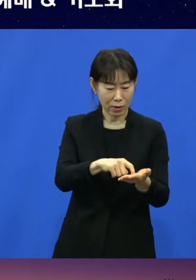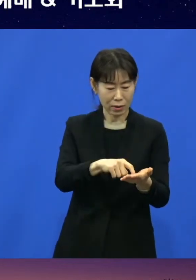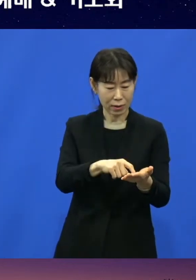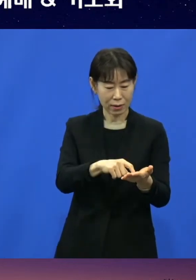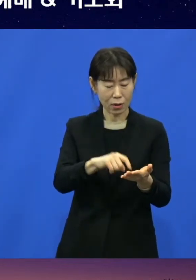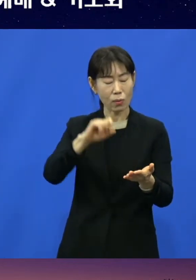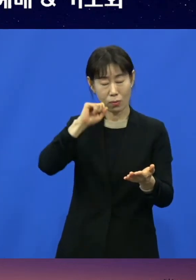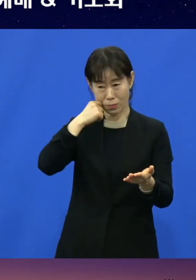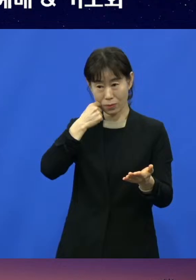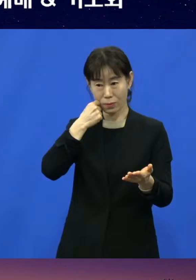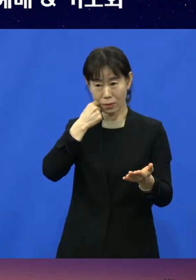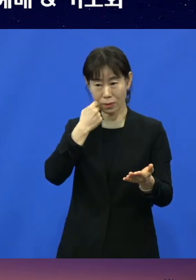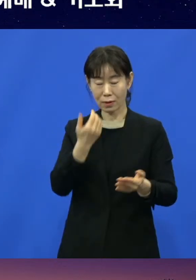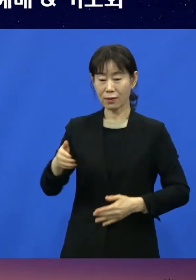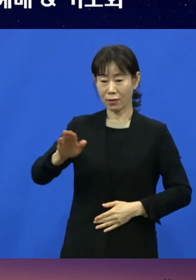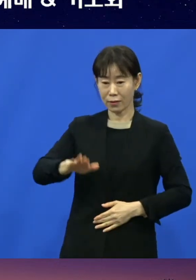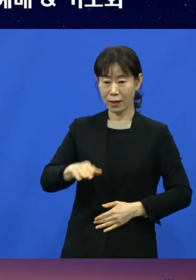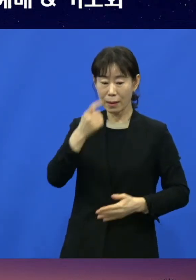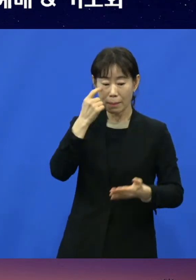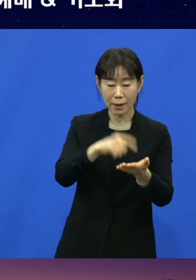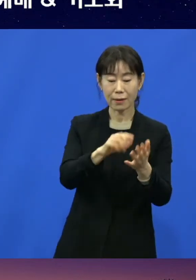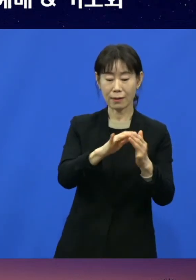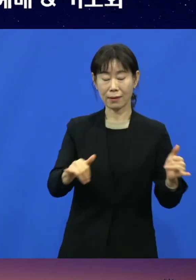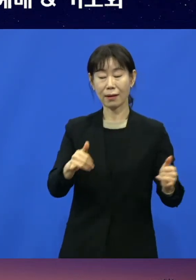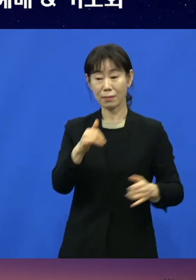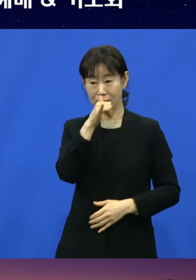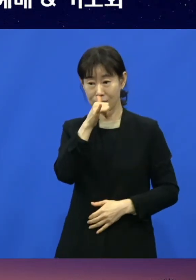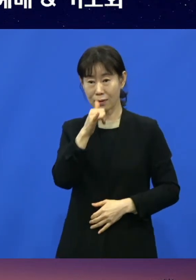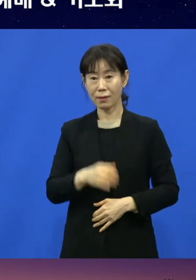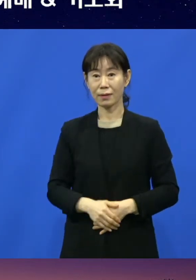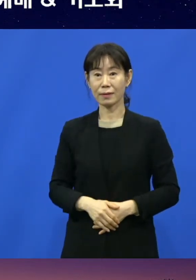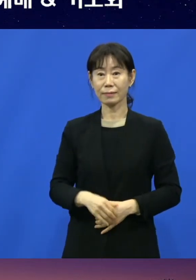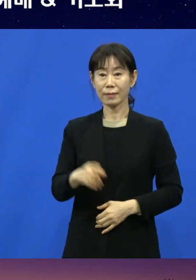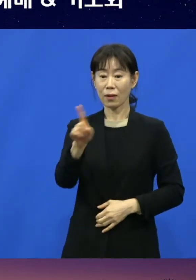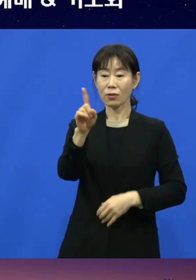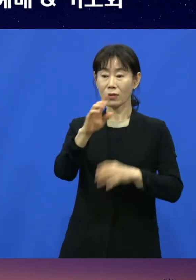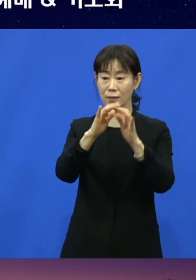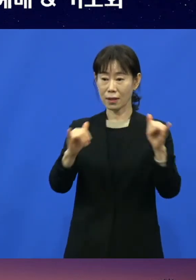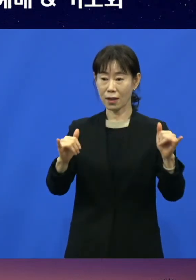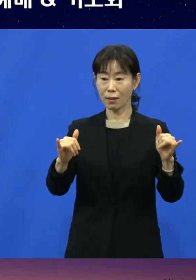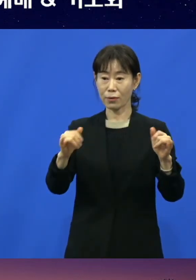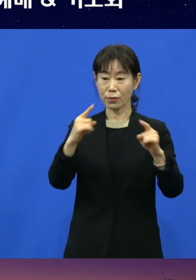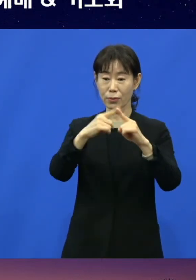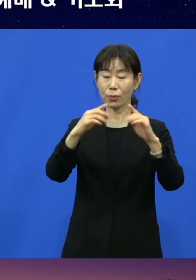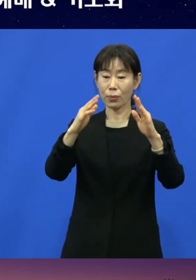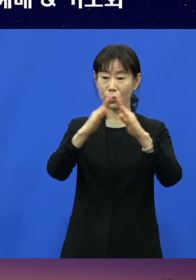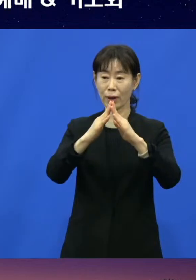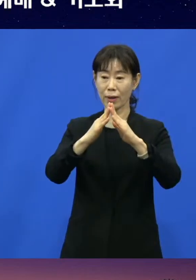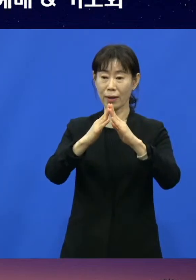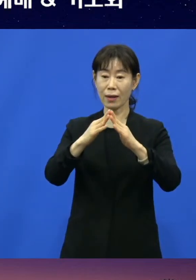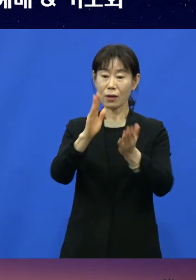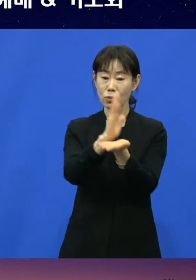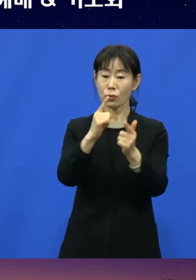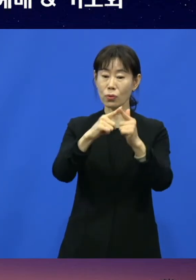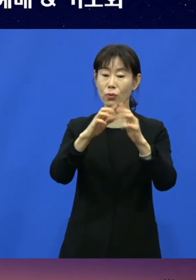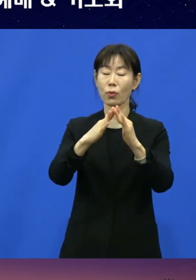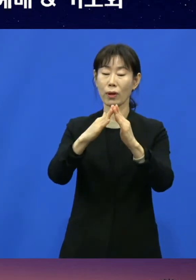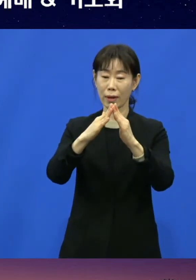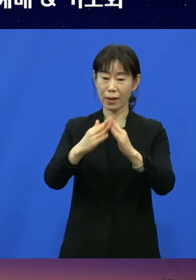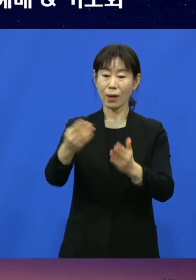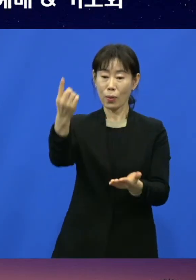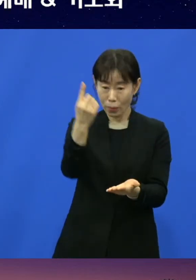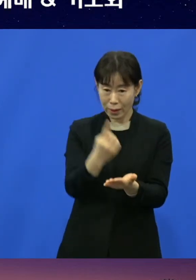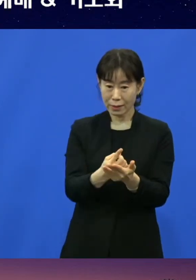여러분, 오늘 우리 교회도 마찬가지예요. 어떤 분들은요, 우리 교회 와서 예수를 만나요. 우리 교회 와서 예수를